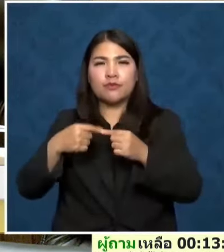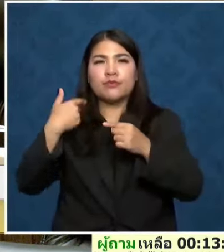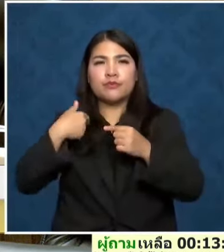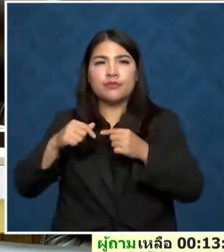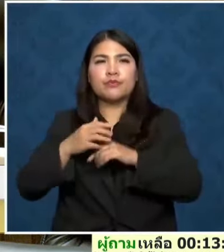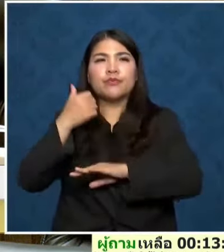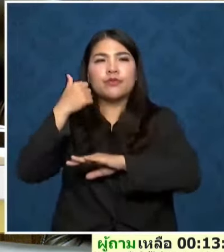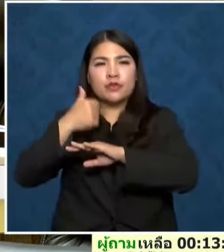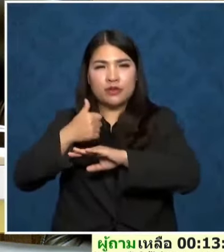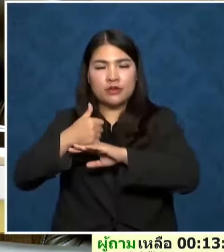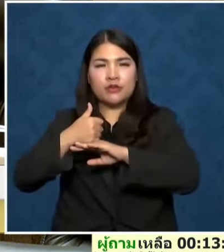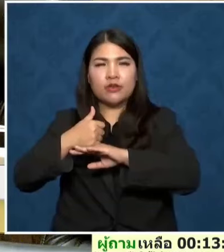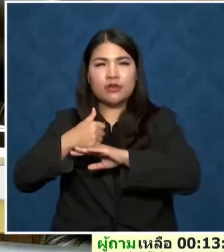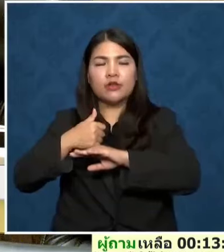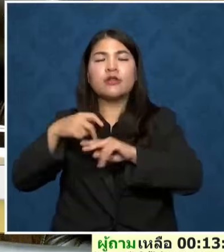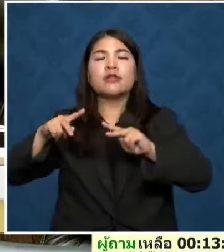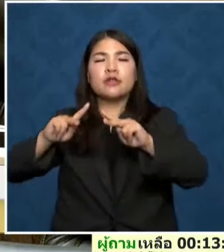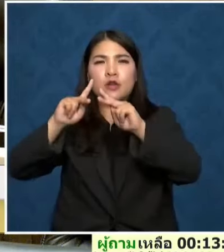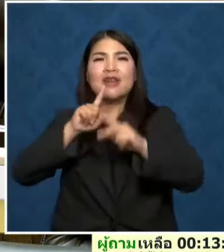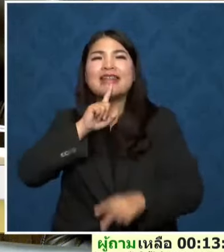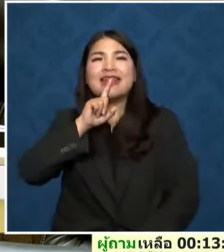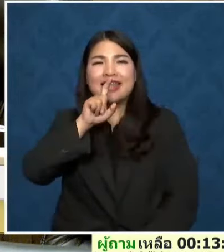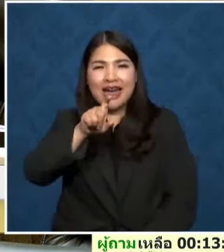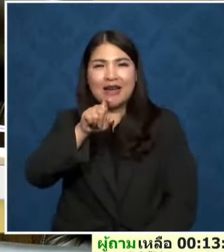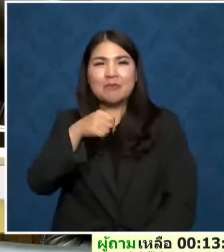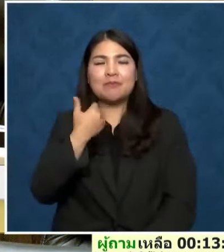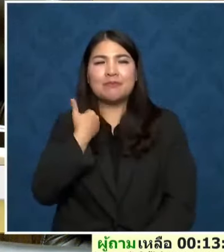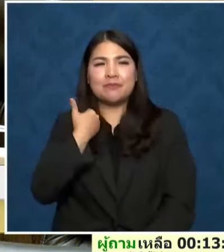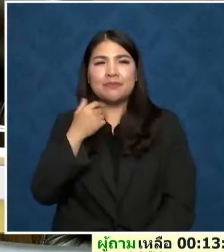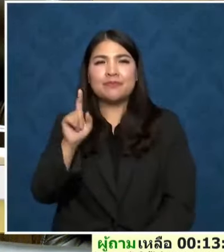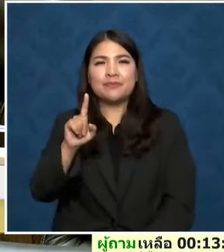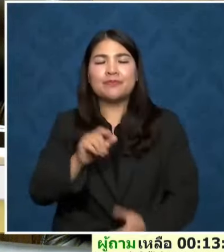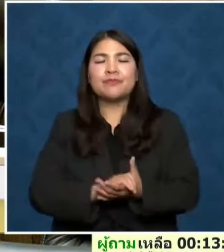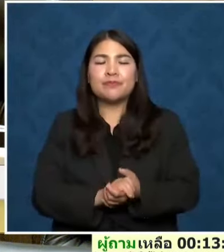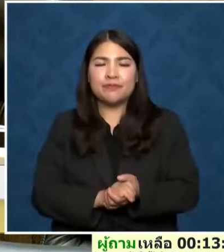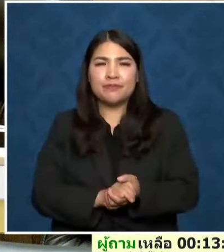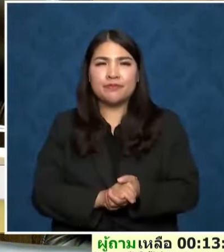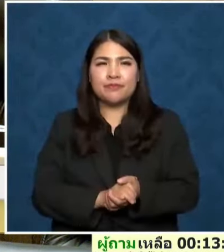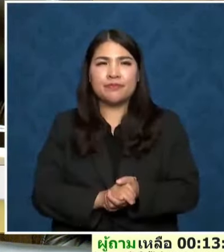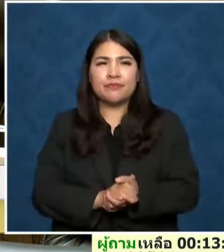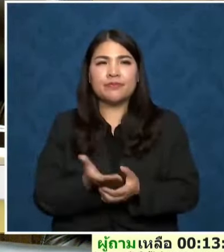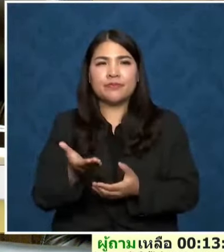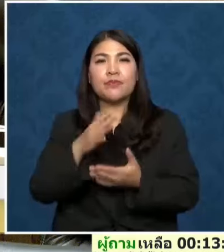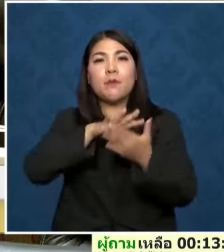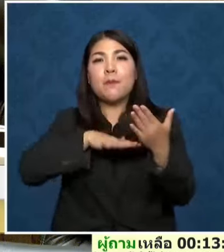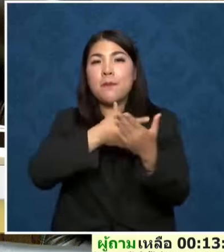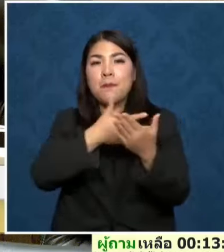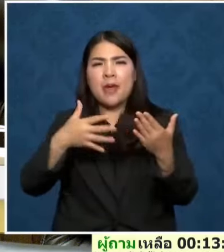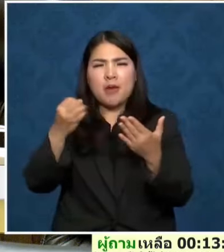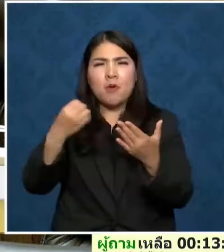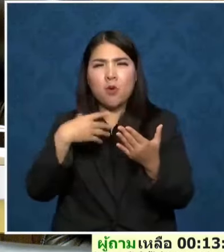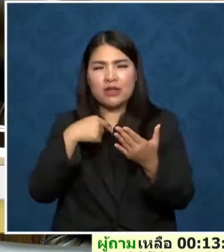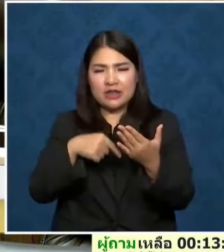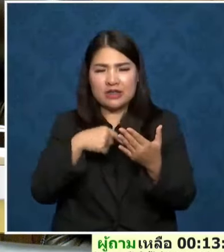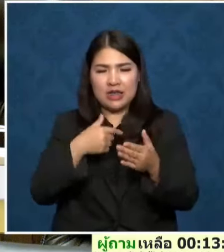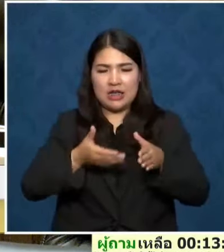ผมขอเรีนค่ามสนๆดังต่ไปนี้ตามที่แผนาน,...้กล่าวถึงจะสรางถนนคู่ขนาน